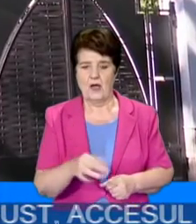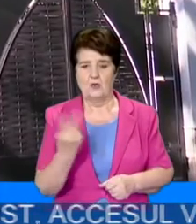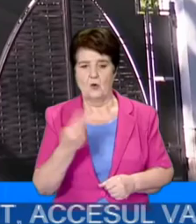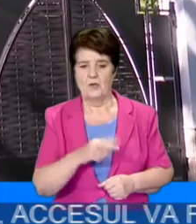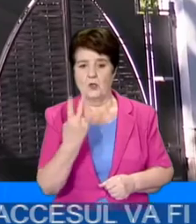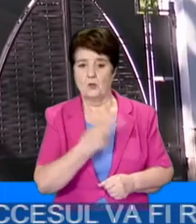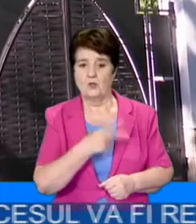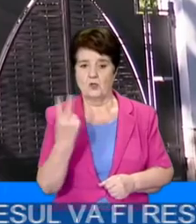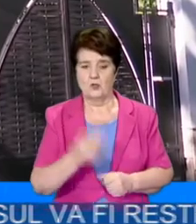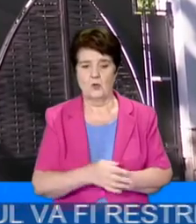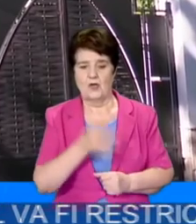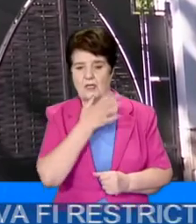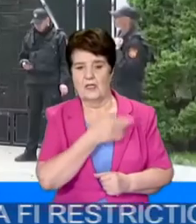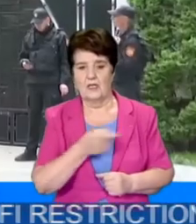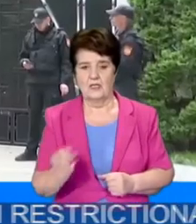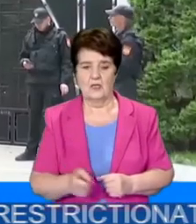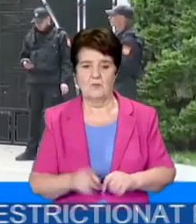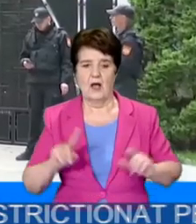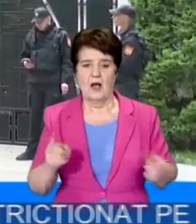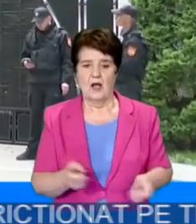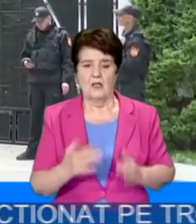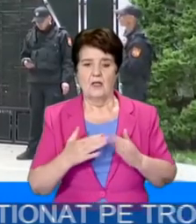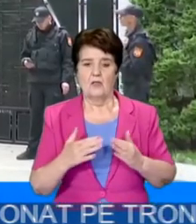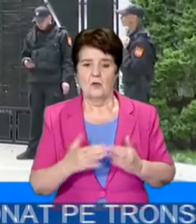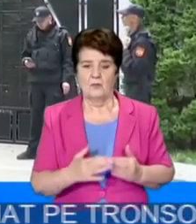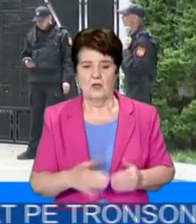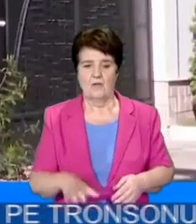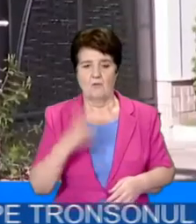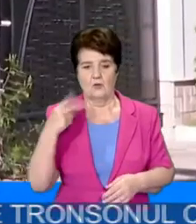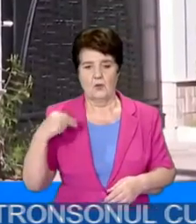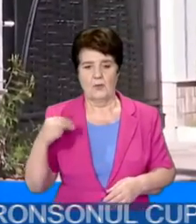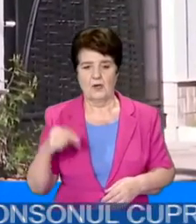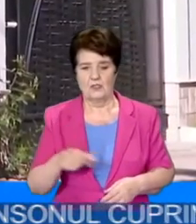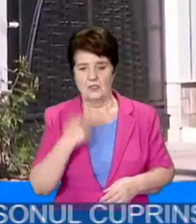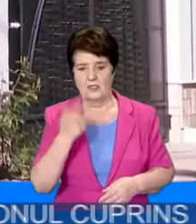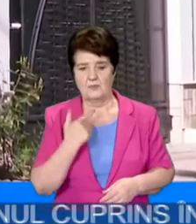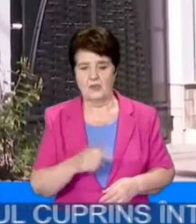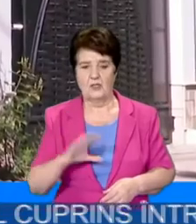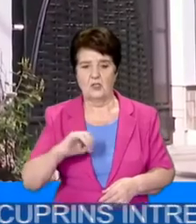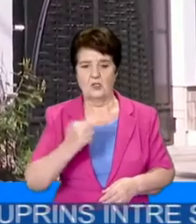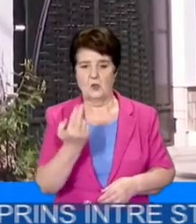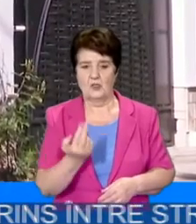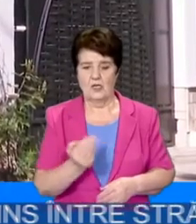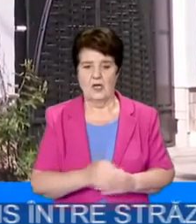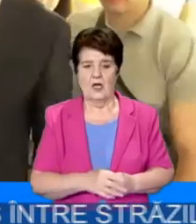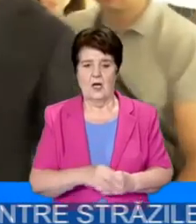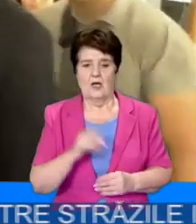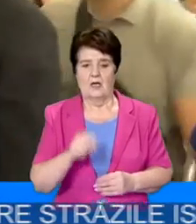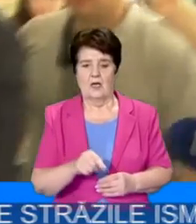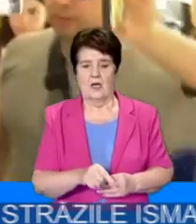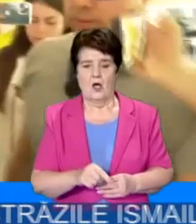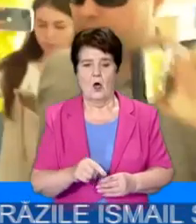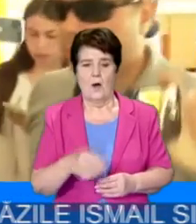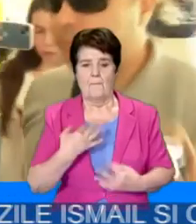24 mai 2022. Între timp, aflat în arest la domiciliu, fostul președinte a menționat pe o rețea de socializare că solicitarea